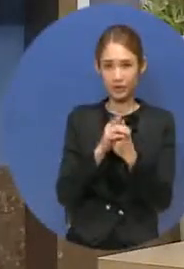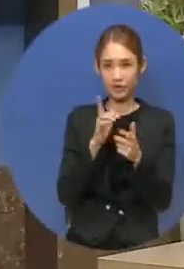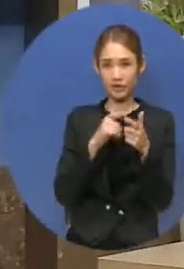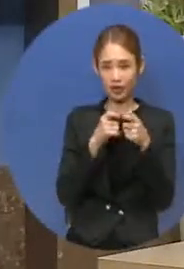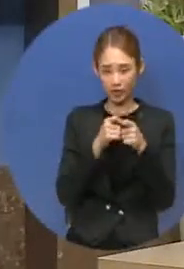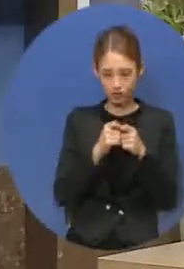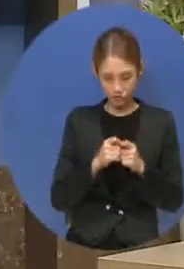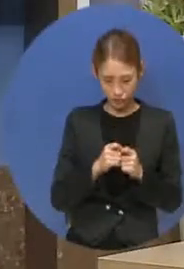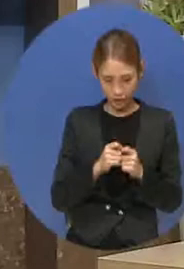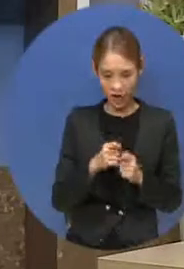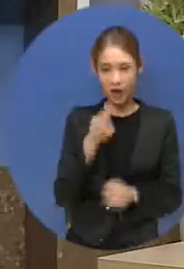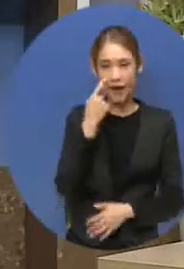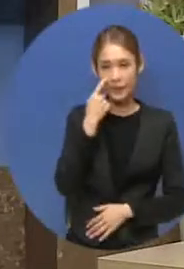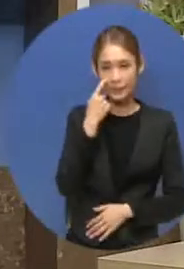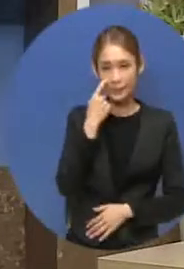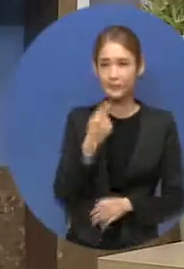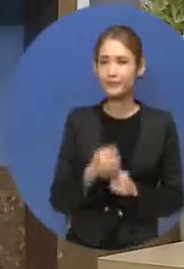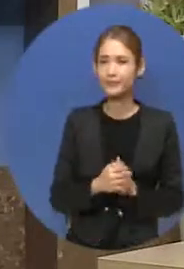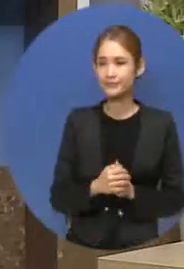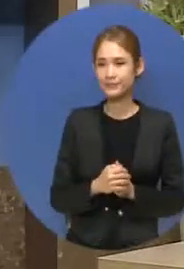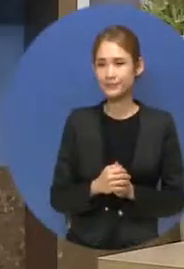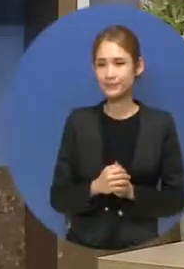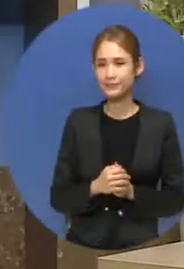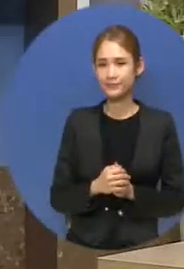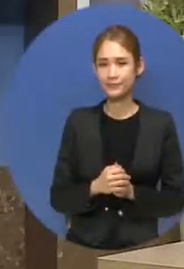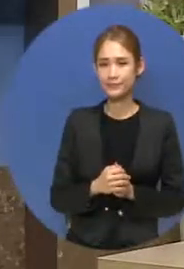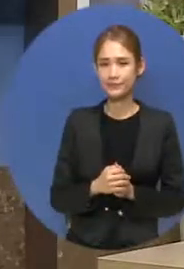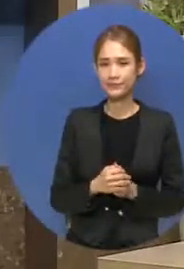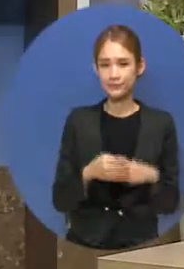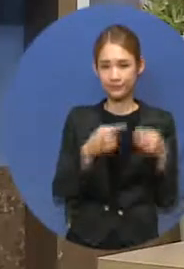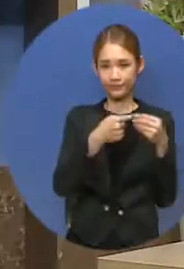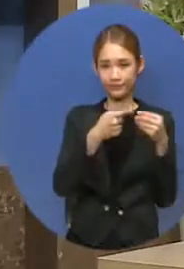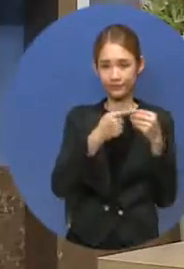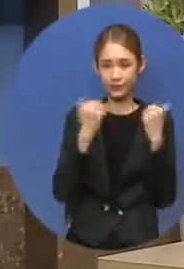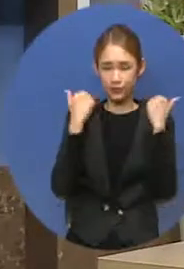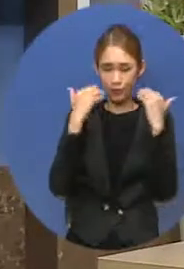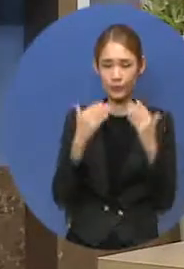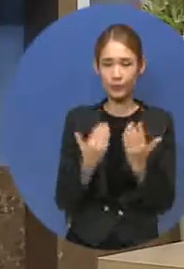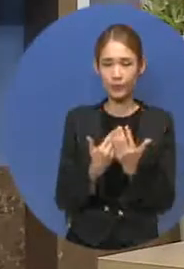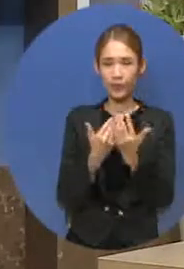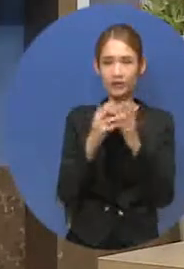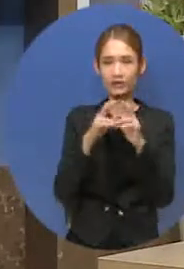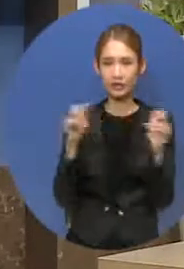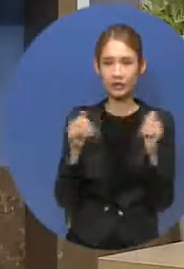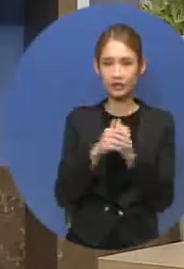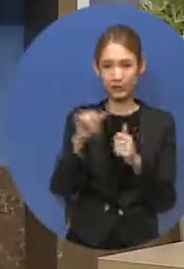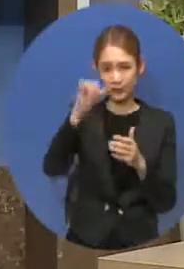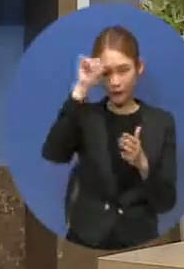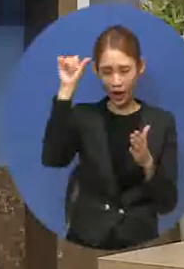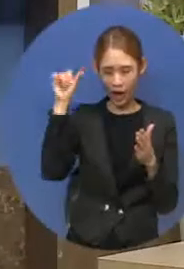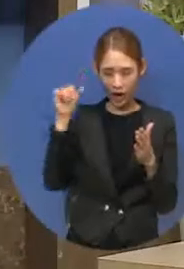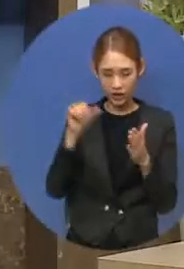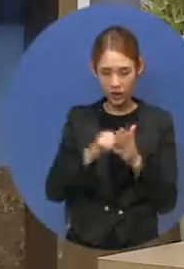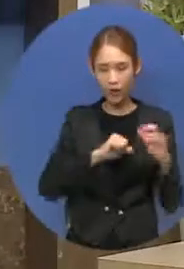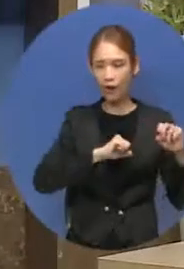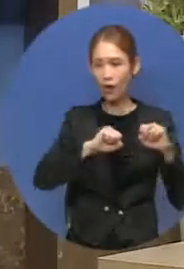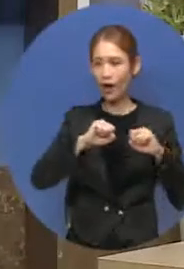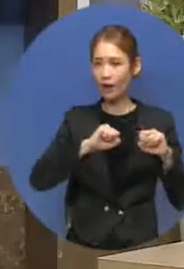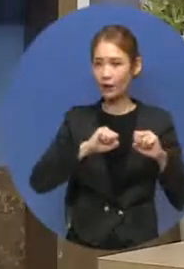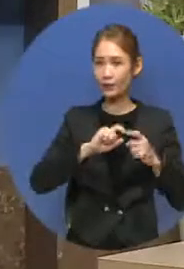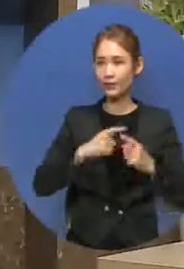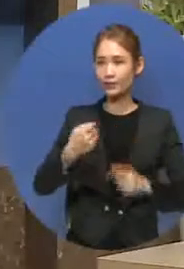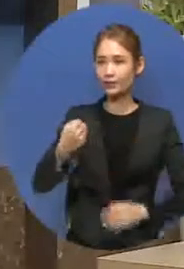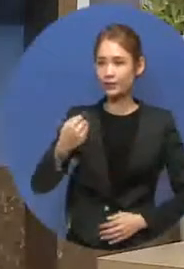좀 구체적으로 살펴보도록 하겠습니다. 먼저 이 성인 발달 장애인을 위한 평생 활동에 대해서 말씀을